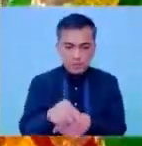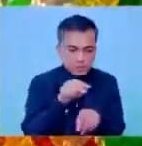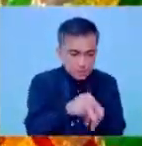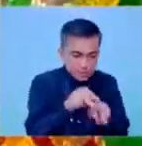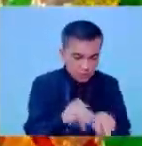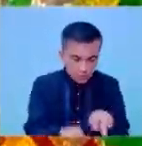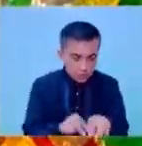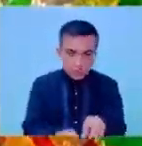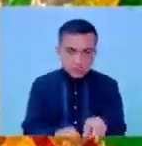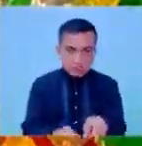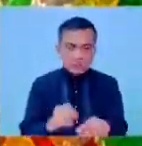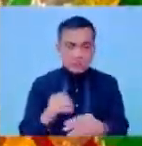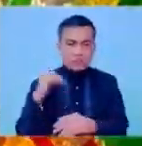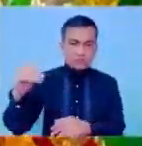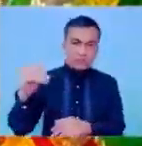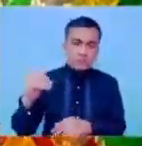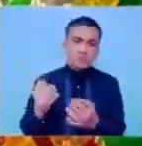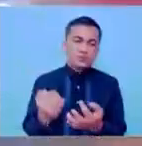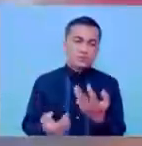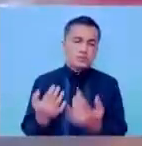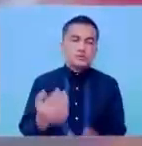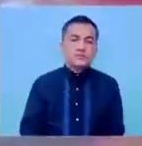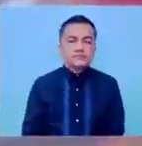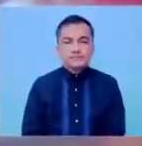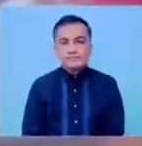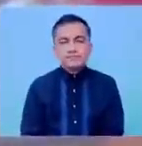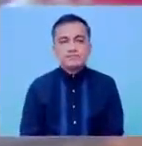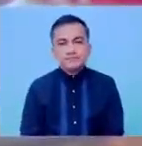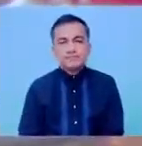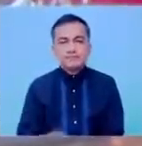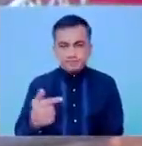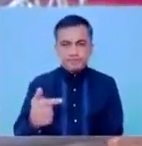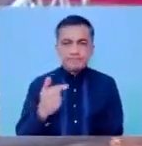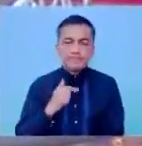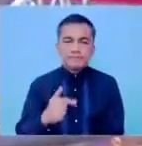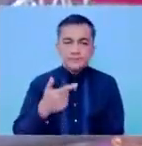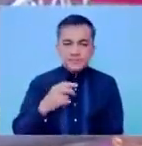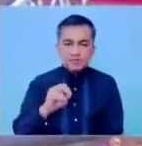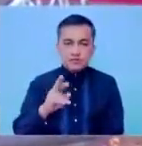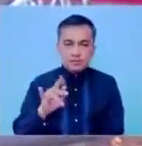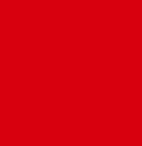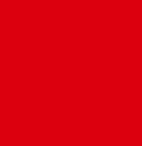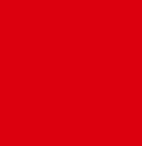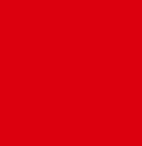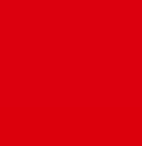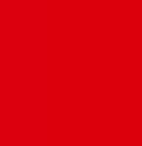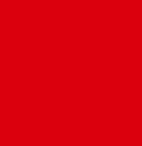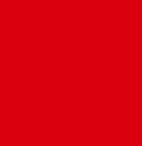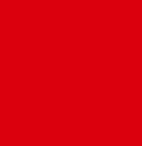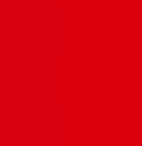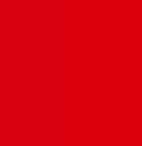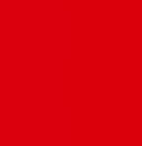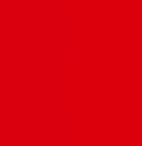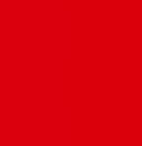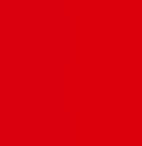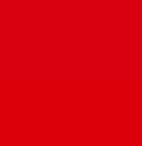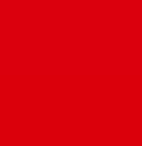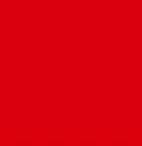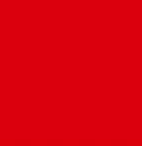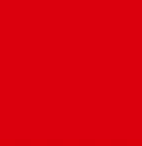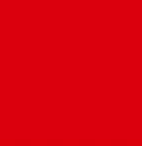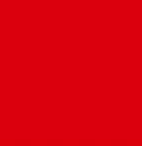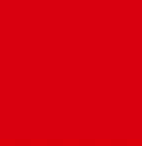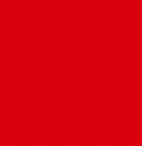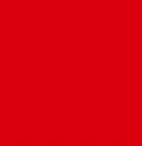saksakan para iwas sunog. Nagbabalita mula sa frontline, Gio Robles, News 5. Mga kapatid, Julius Babaw